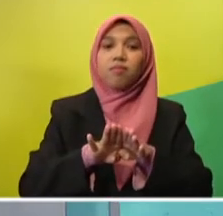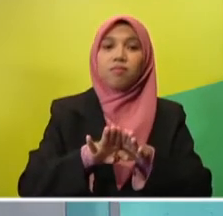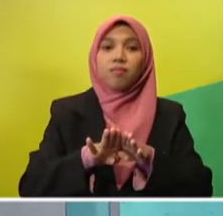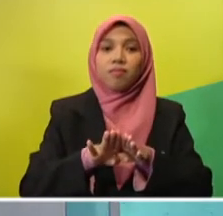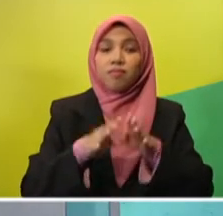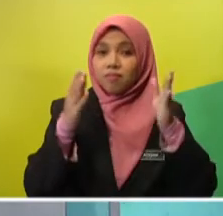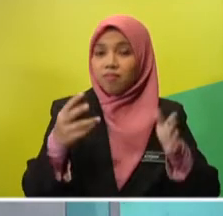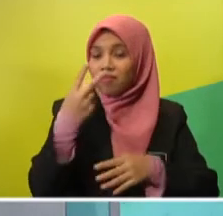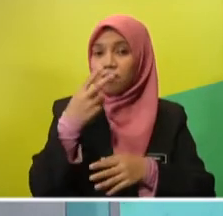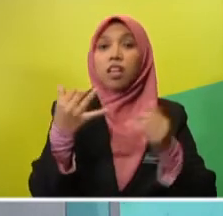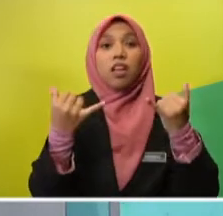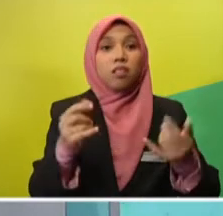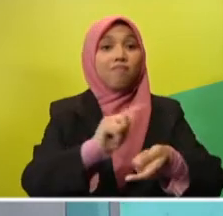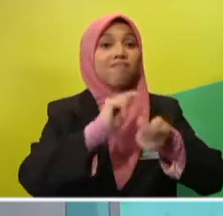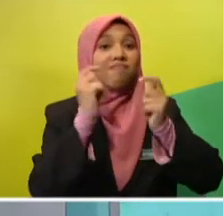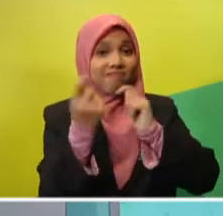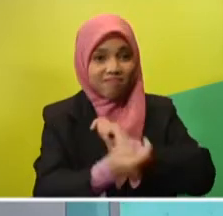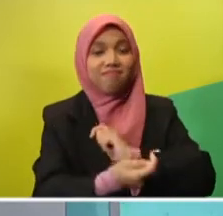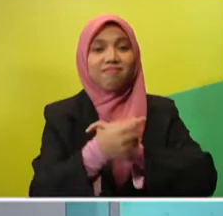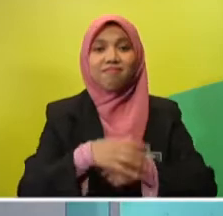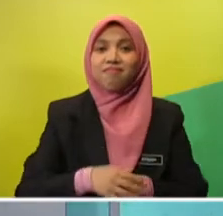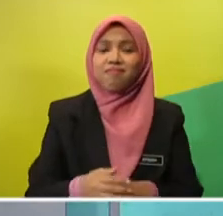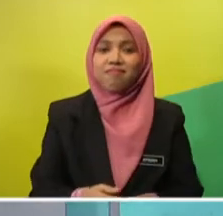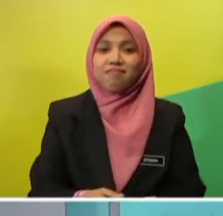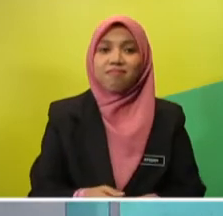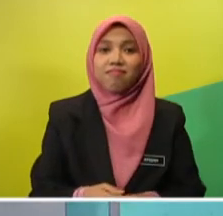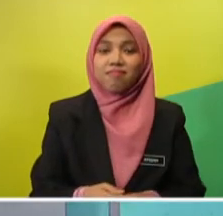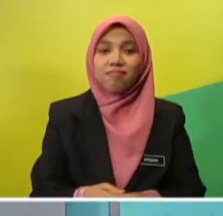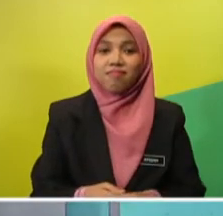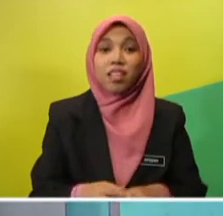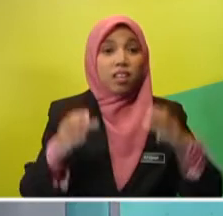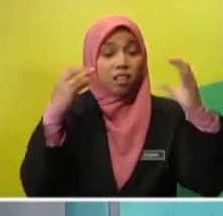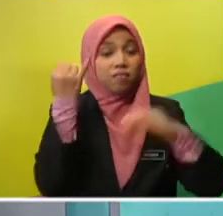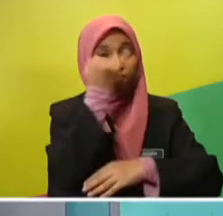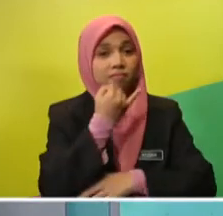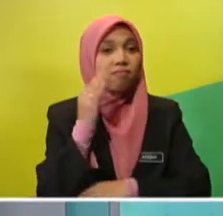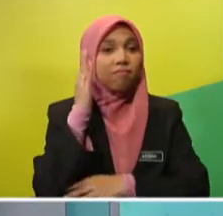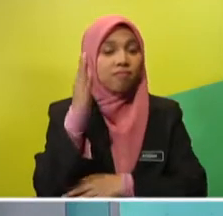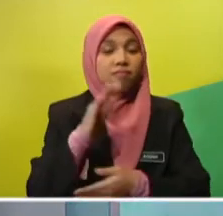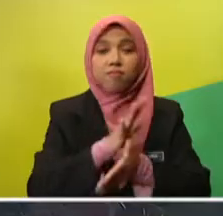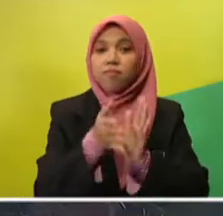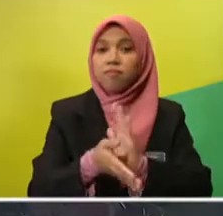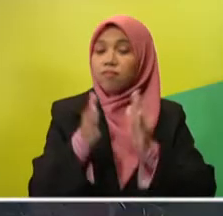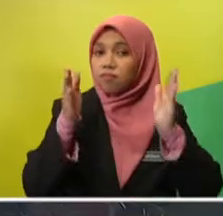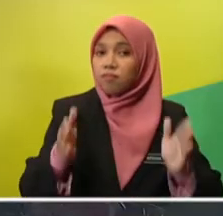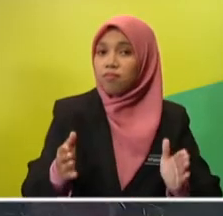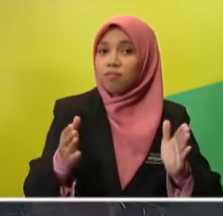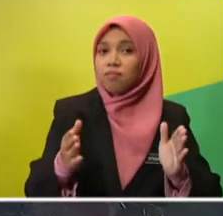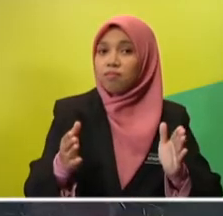peranan. Oh, tukar cikgu. Tukar peranan. Boleh. Okey, di mana Cikgu Aini akan menjadi klien dan Cikgu Nadia akan